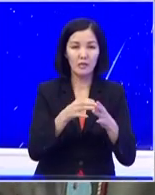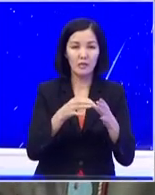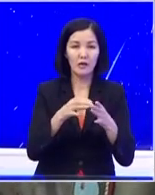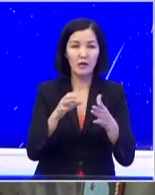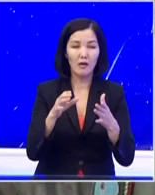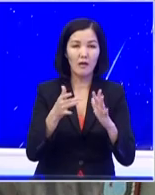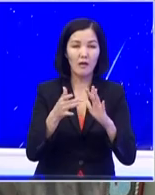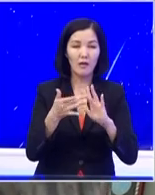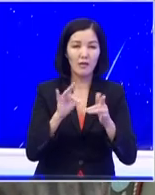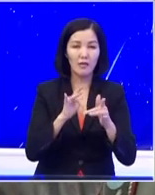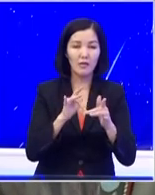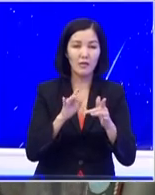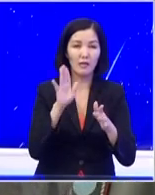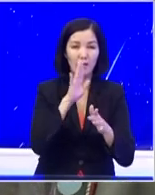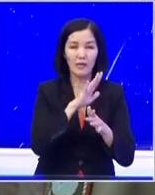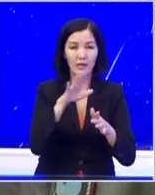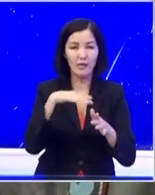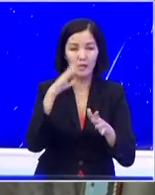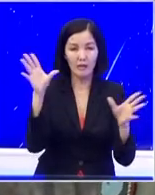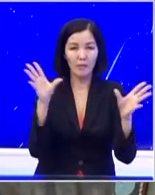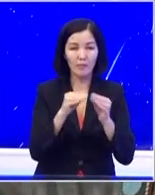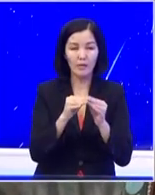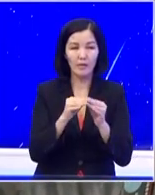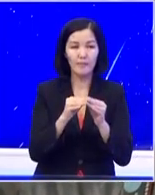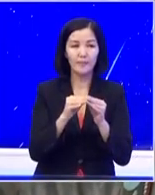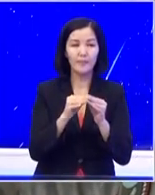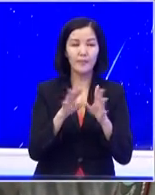мұғалімдер чаты, ата-аналар чаты солар арқылы